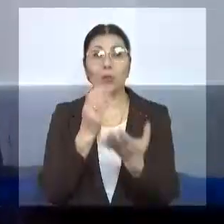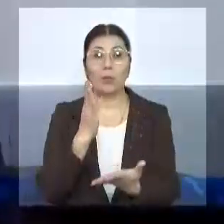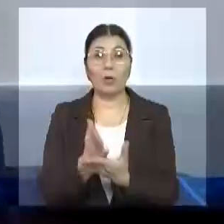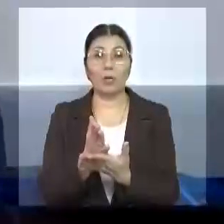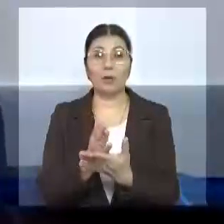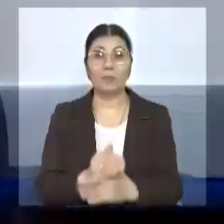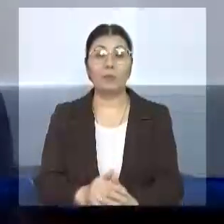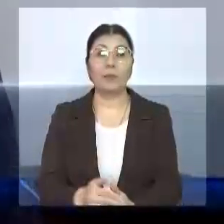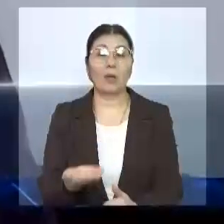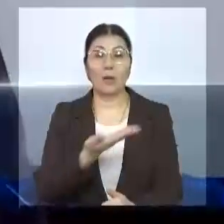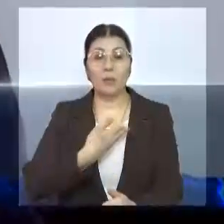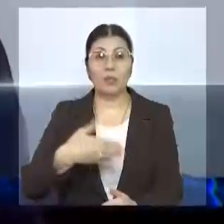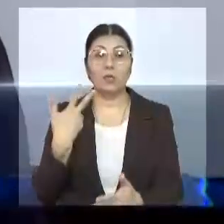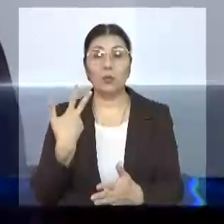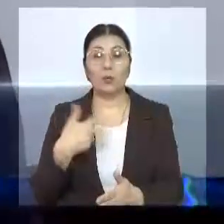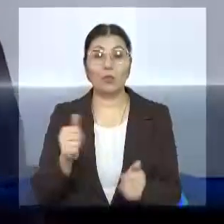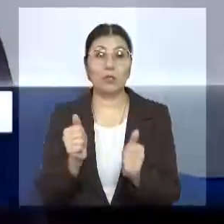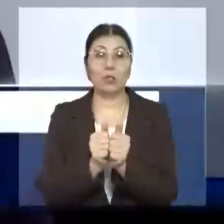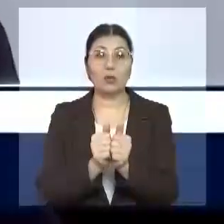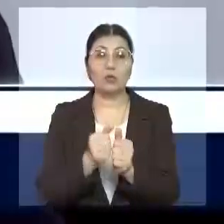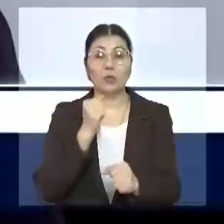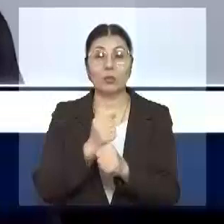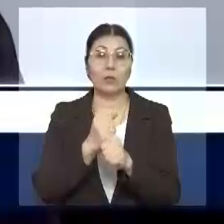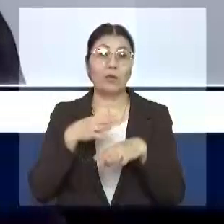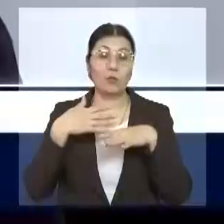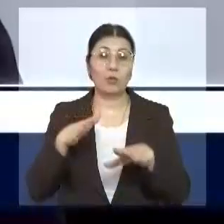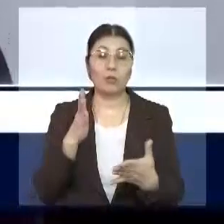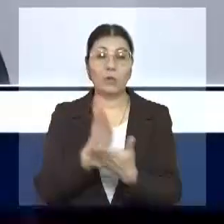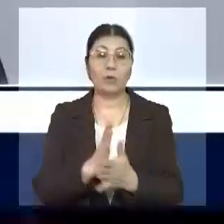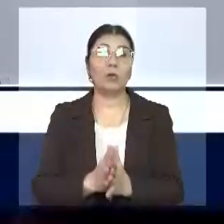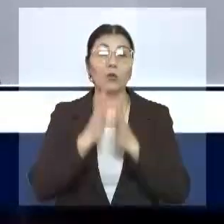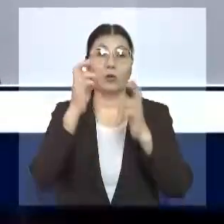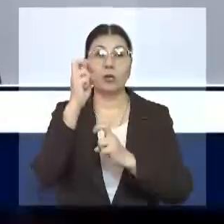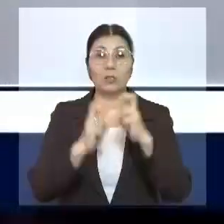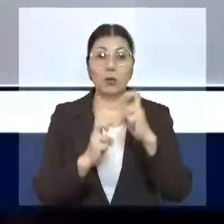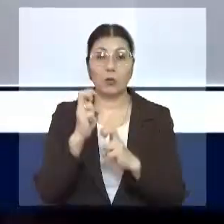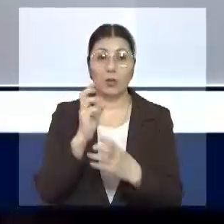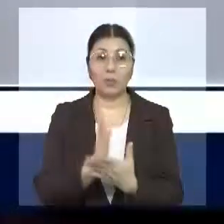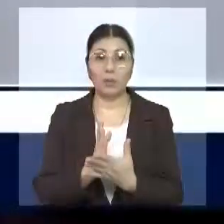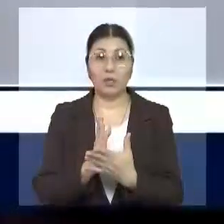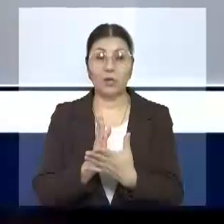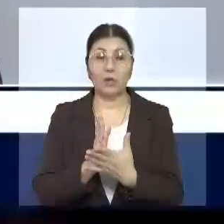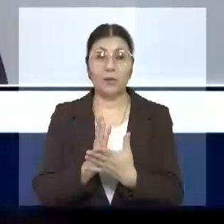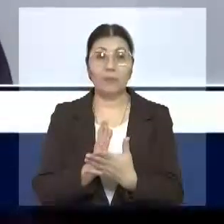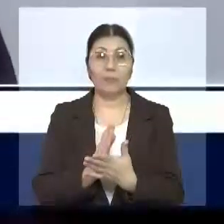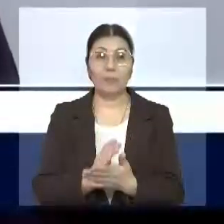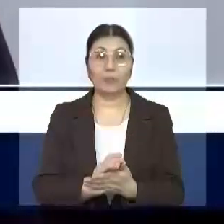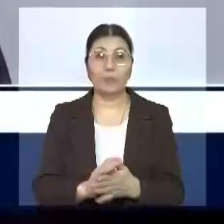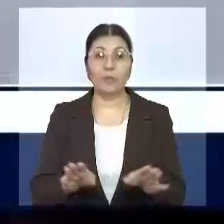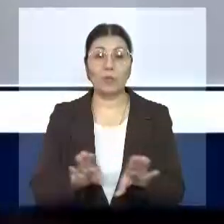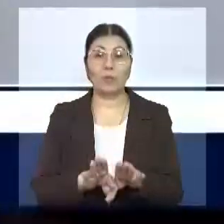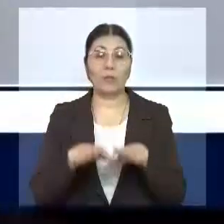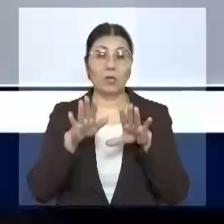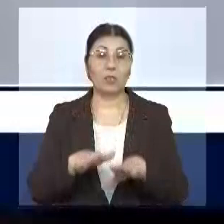Осыға жуық бізде товар өндірушілеріміз бар. Үлкен-үлкен заводтарымыз, орта заводтарымыз, мекемелеріміз осы жергілікті